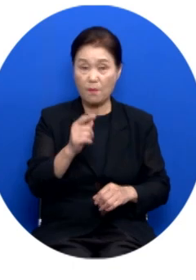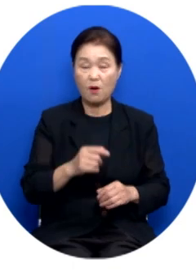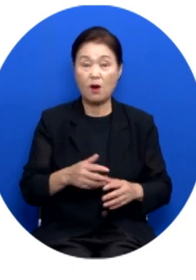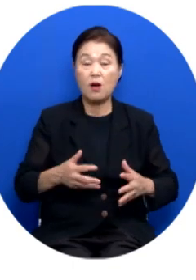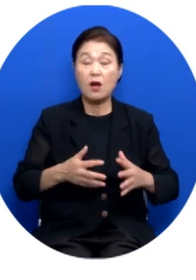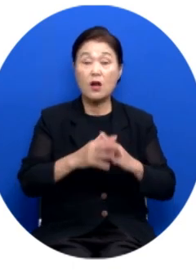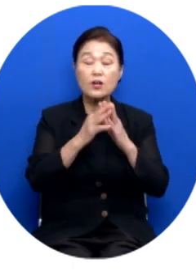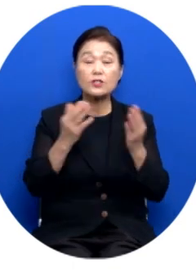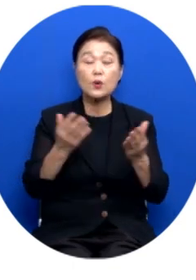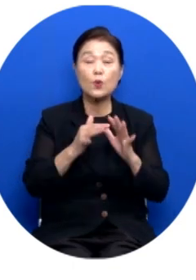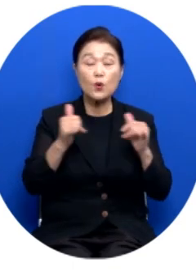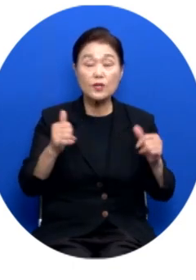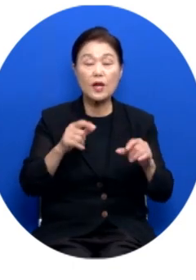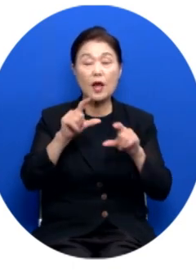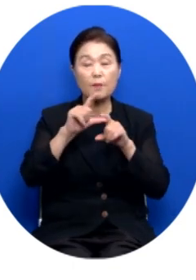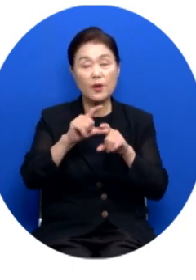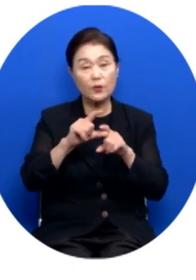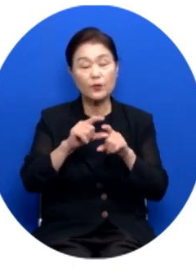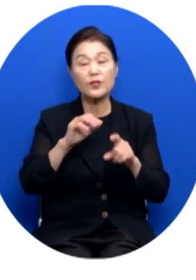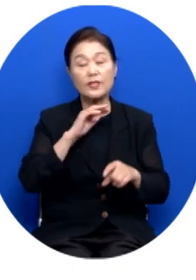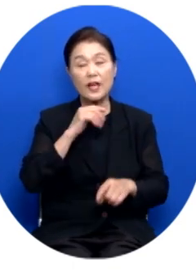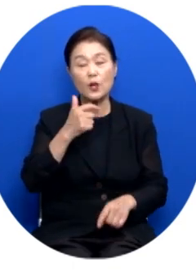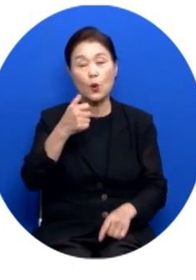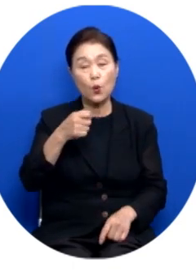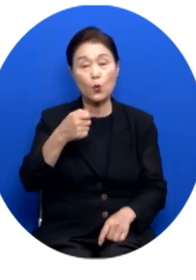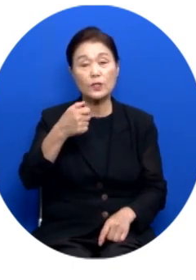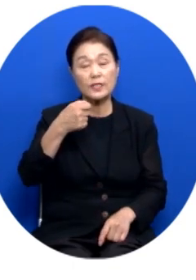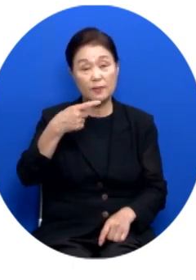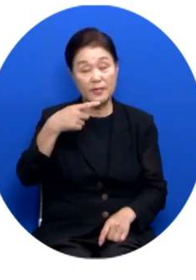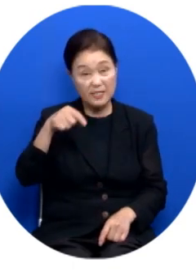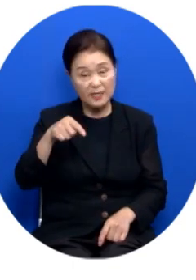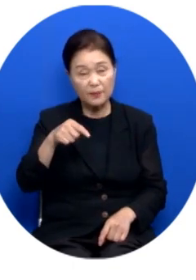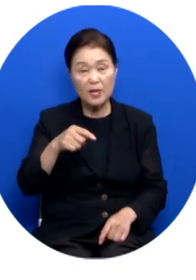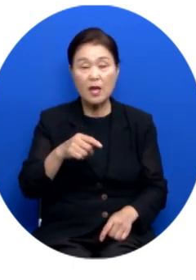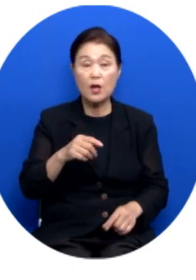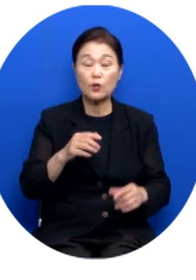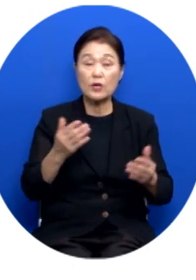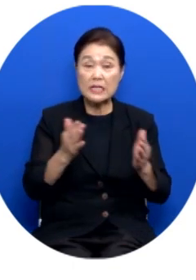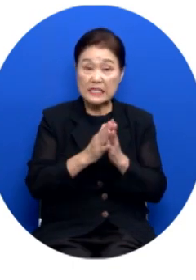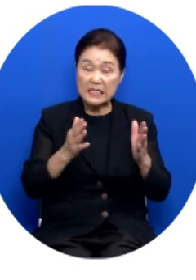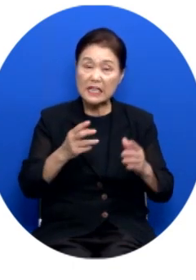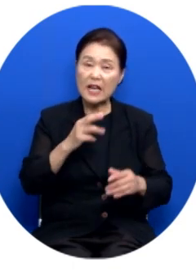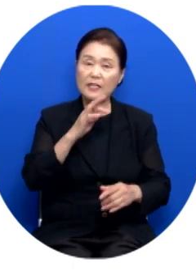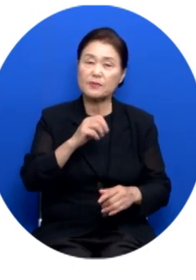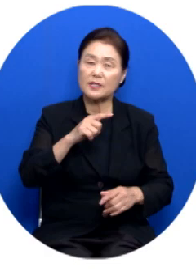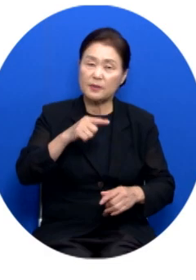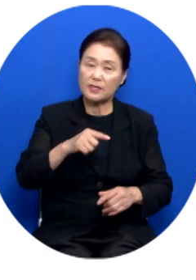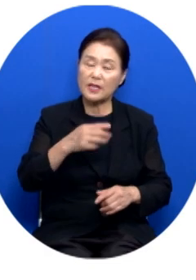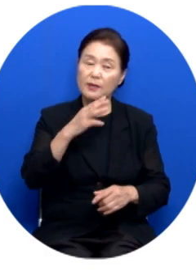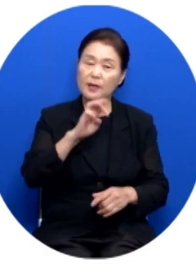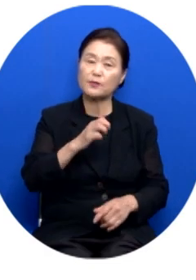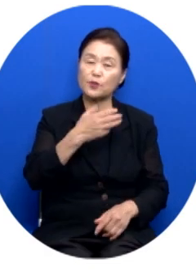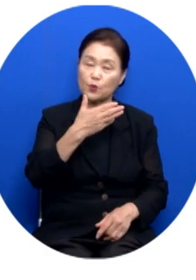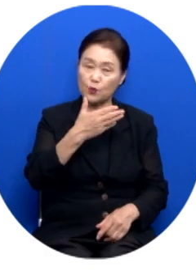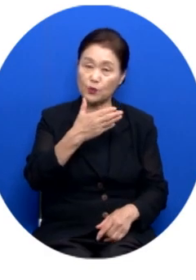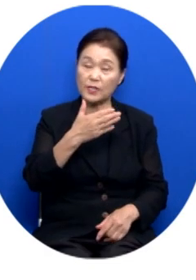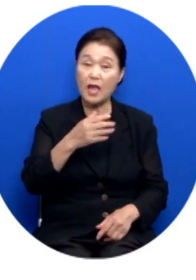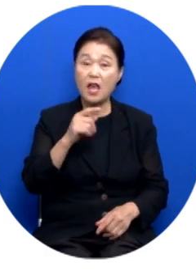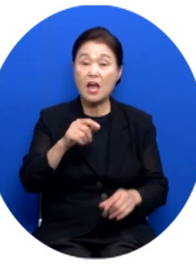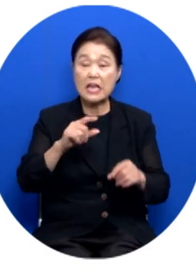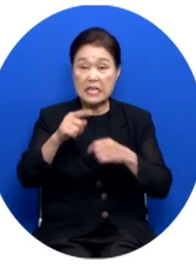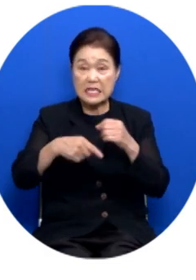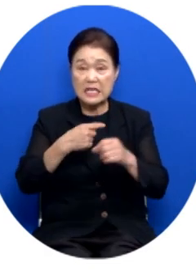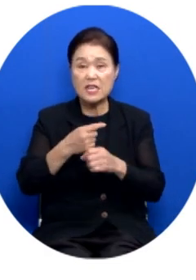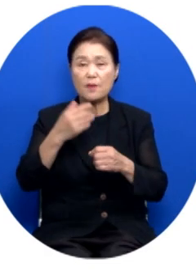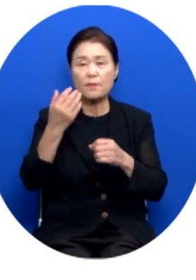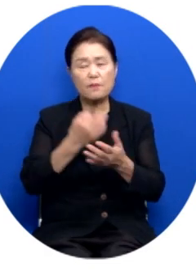건설근로자의 평균 연령은 51.8세, 진입 연령은 39.4세로 나타났으며 연간 임금은